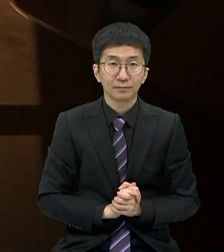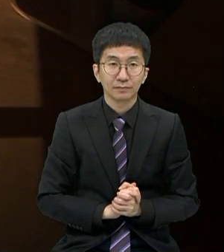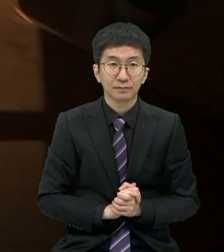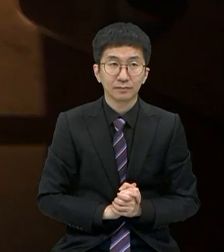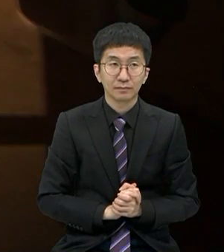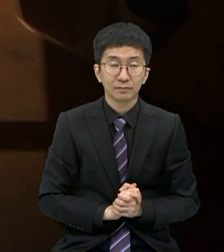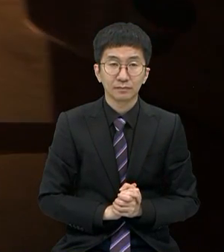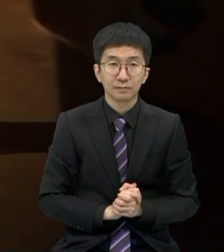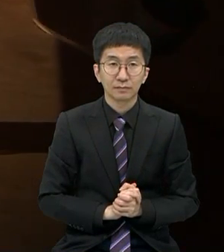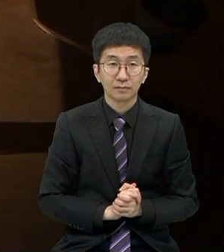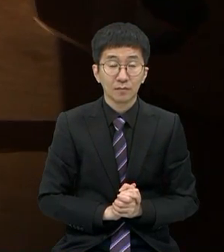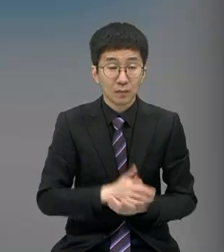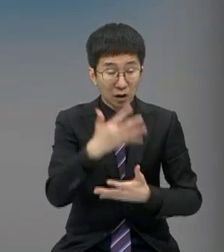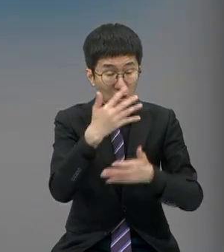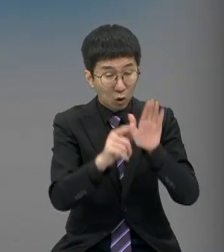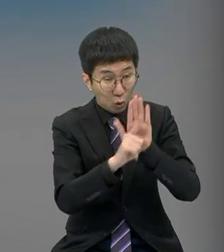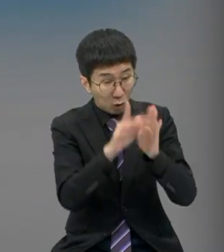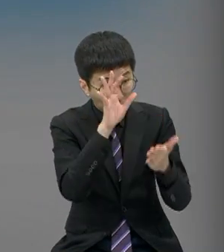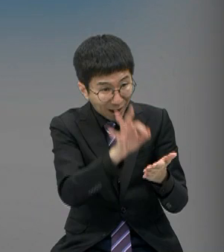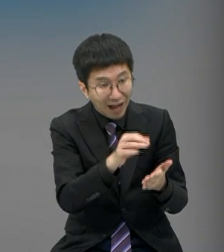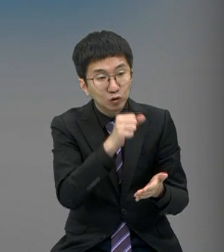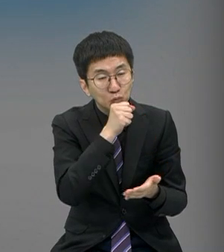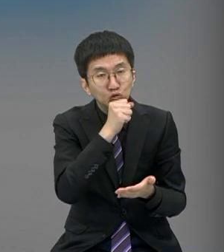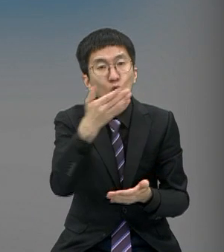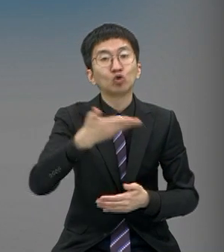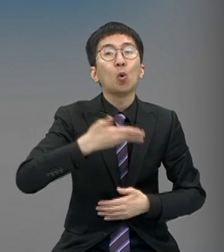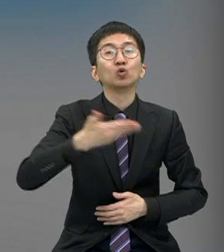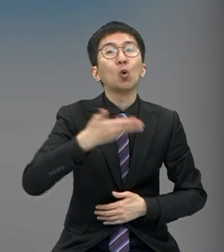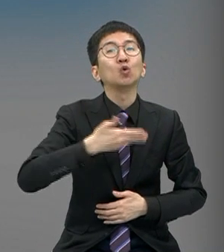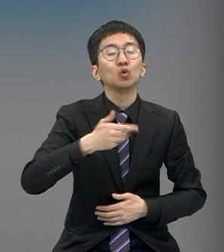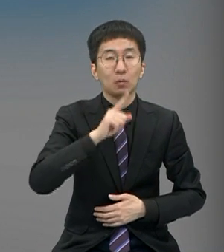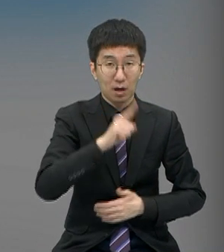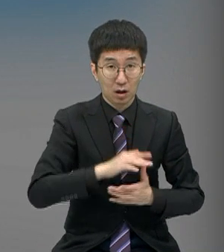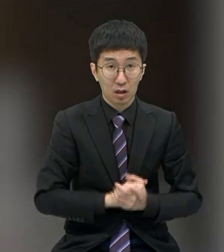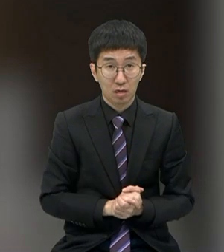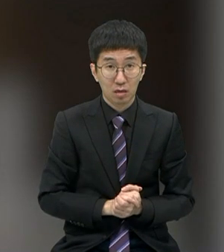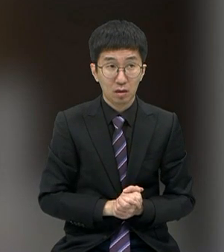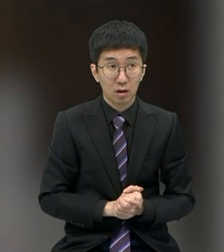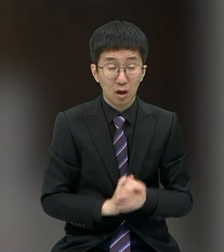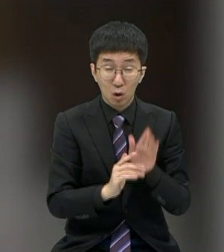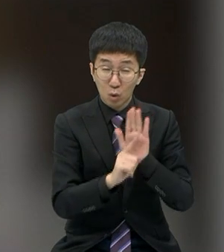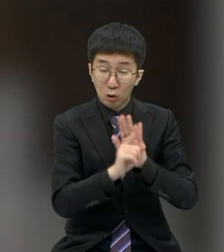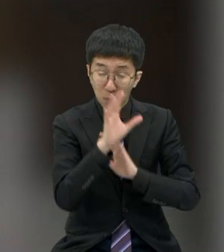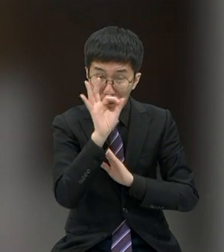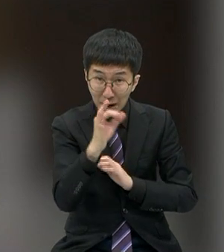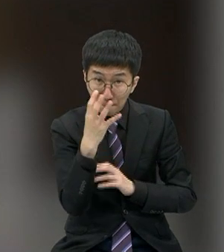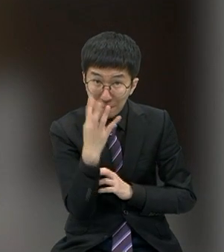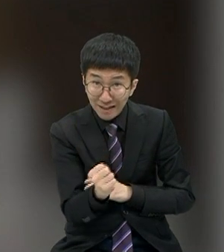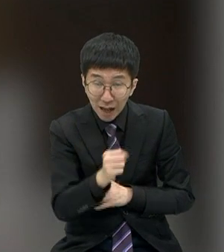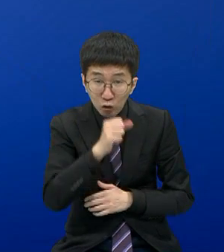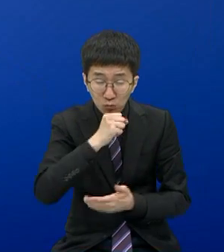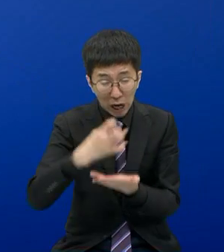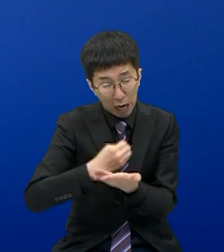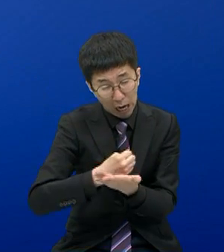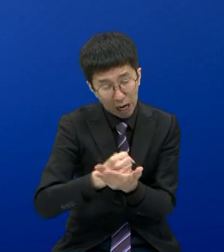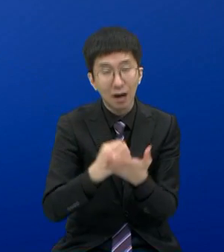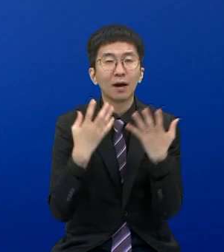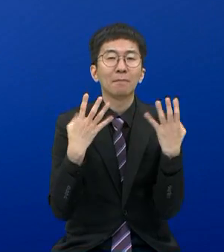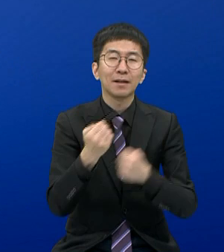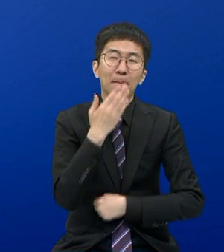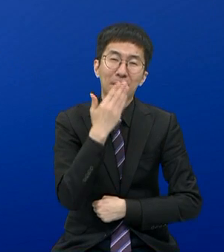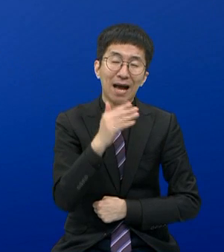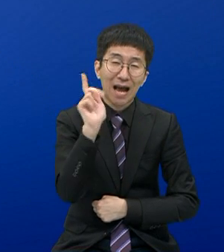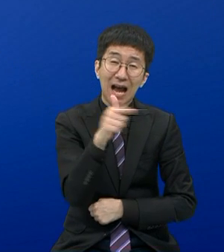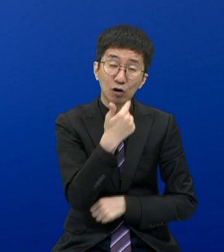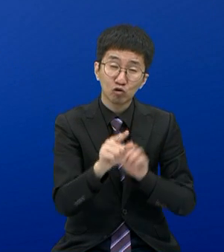광고를 보기만 하면 포인트를 무료로 지급한다 더 4 2g 광고를 많이 보면 포인트도 더 받는 구조라 하루에